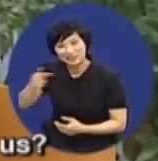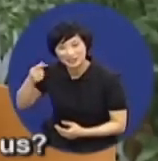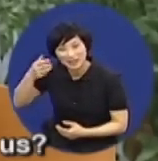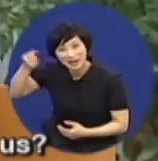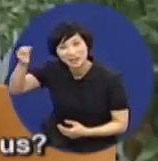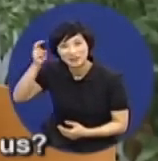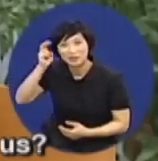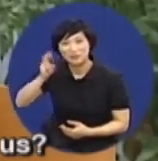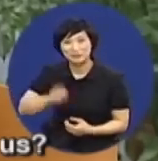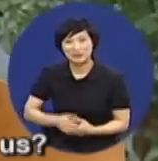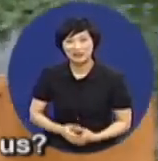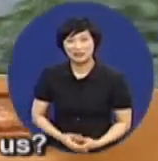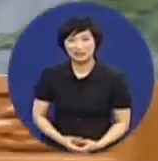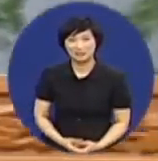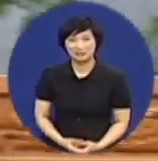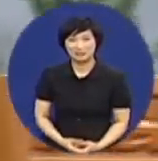ょ